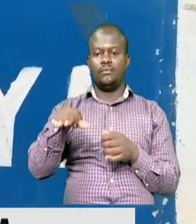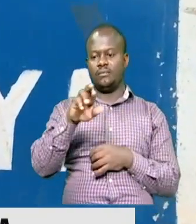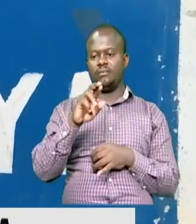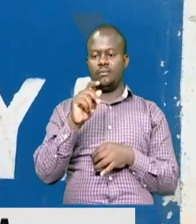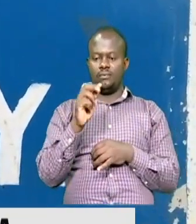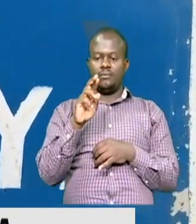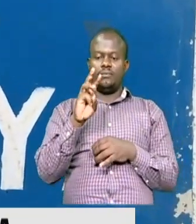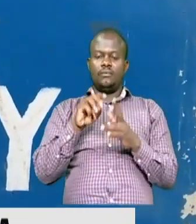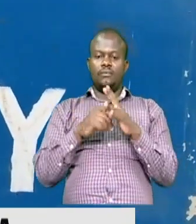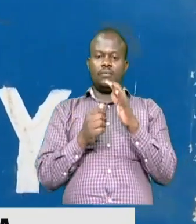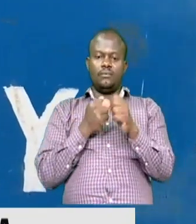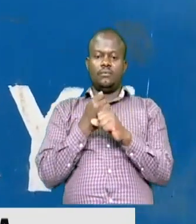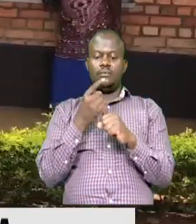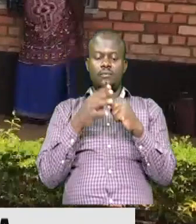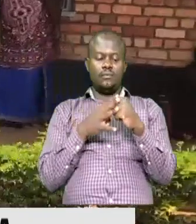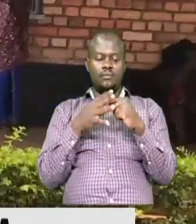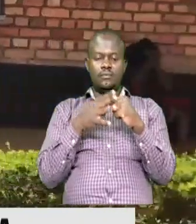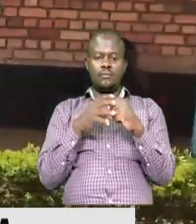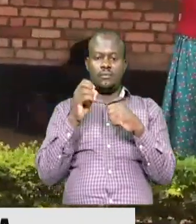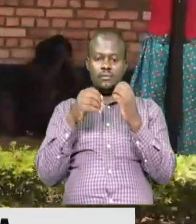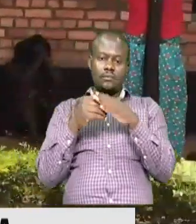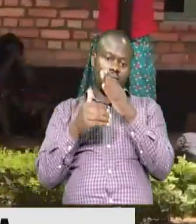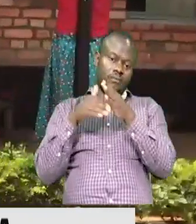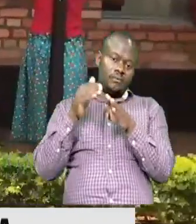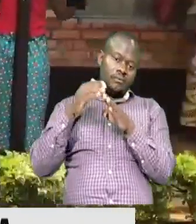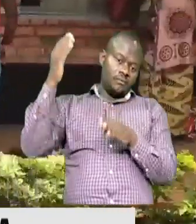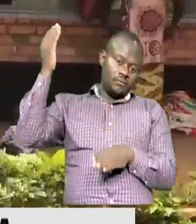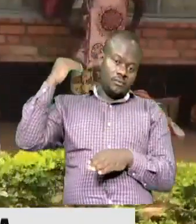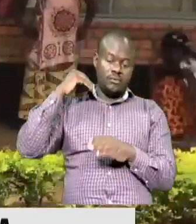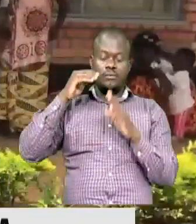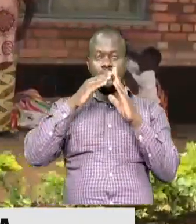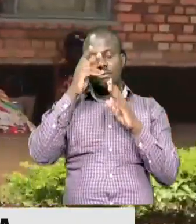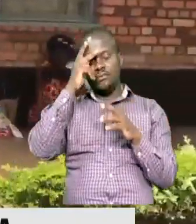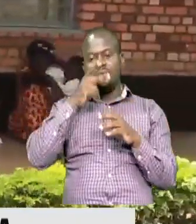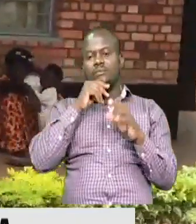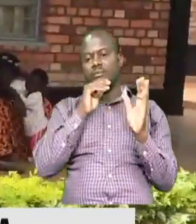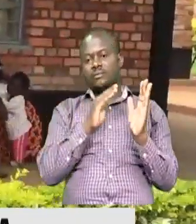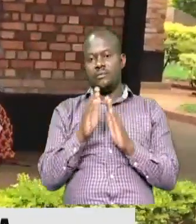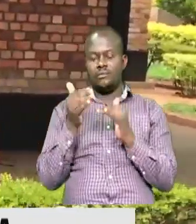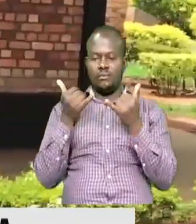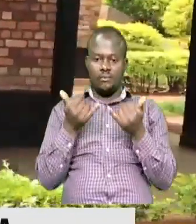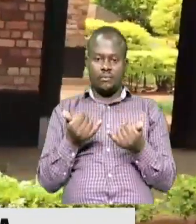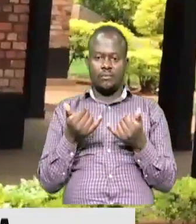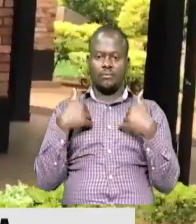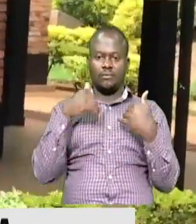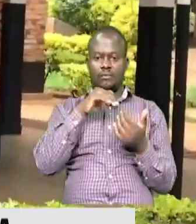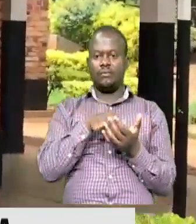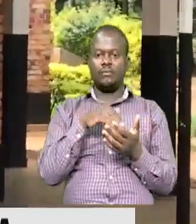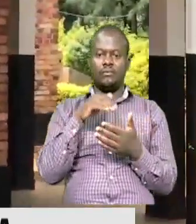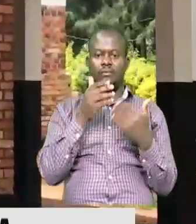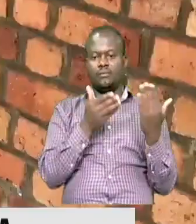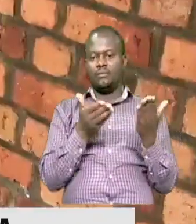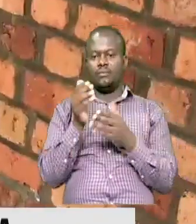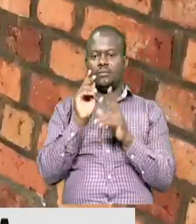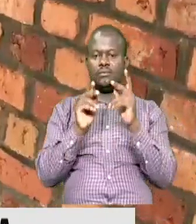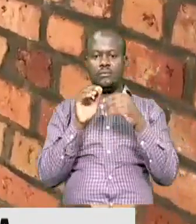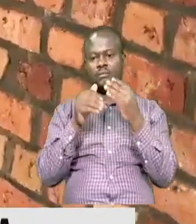mu 1990 cyubakwa, icyo gihe inzu y'ababyeyi ntiyateganyijwe. Kuri ubu iki kigo nderabuzima cyakira